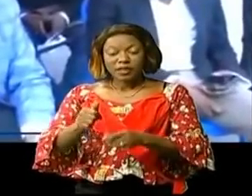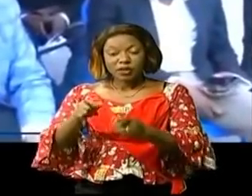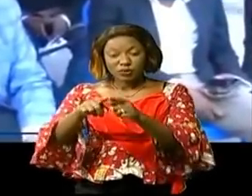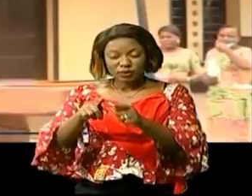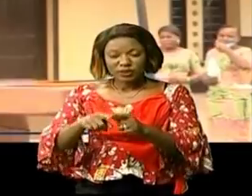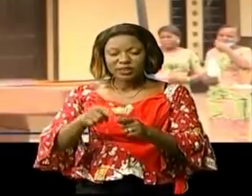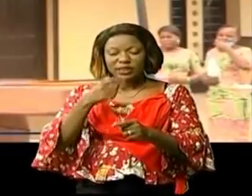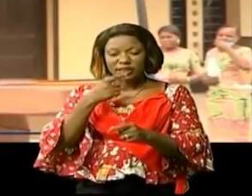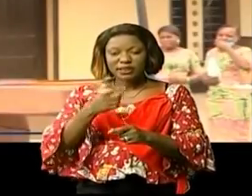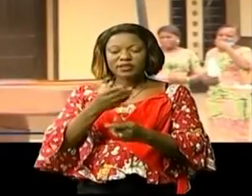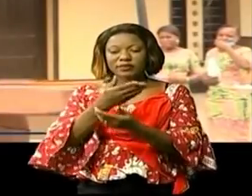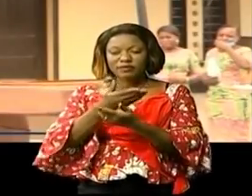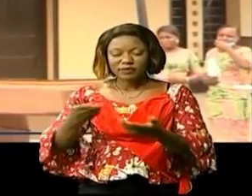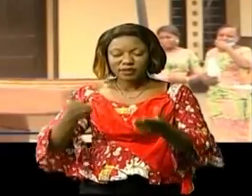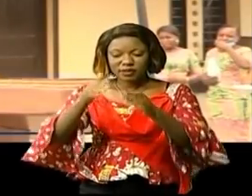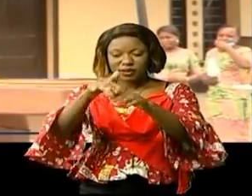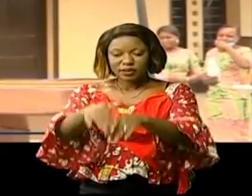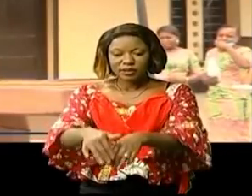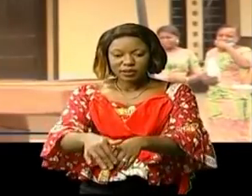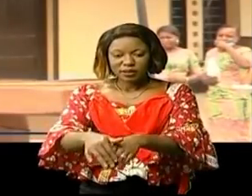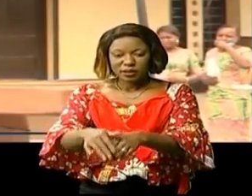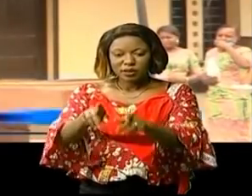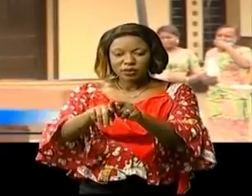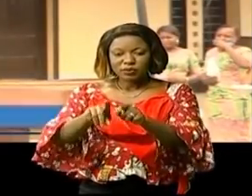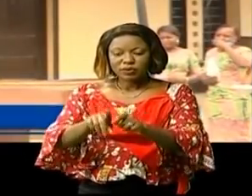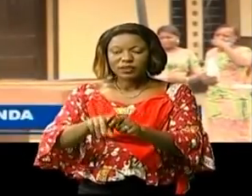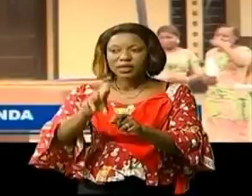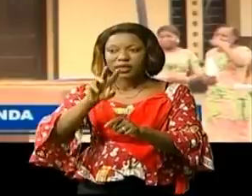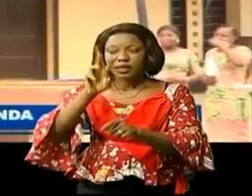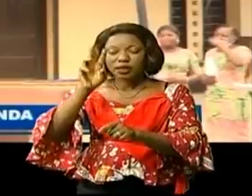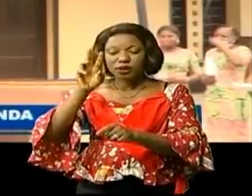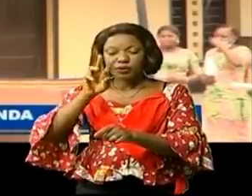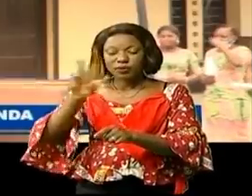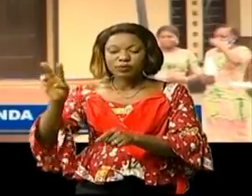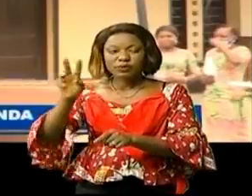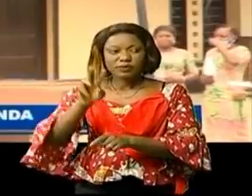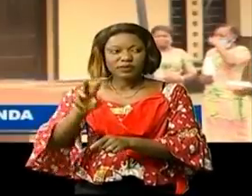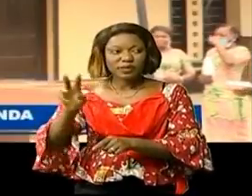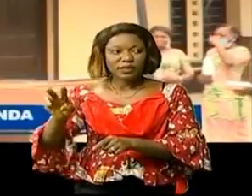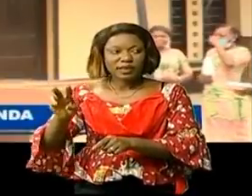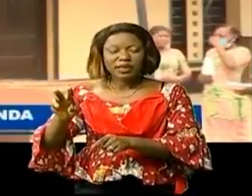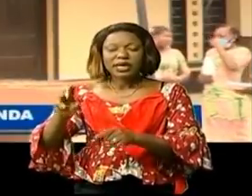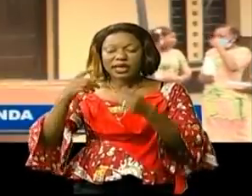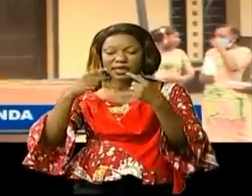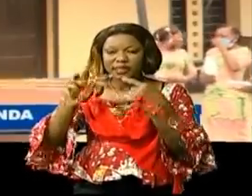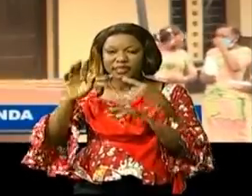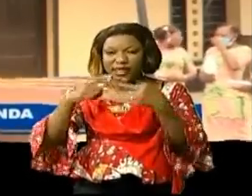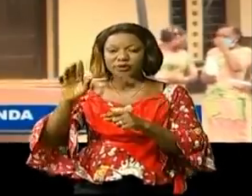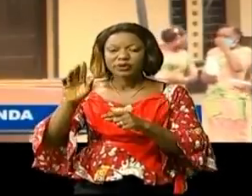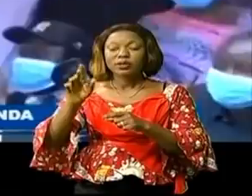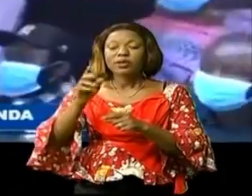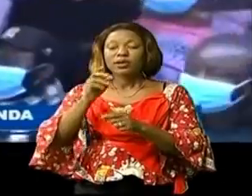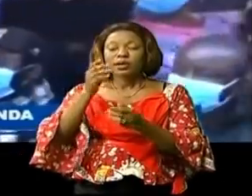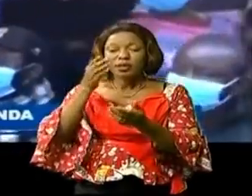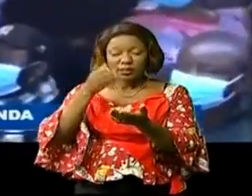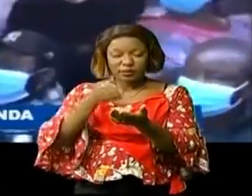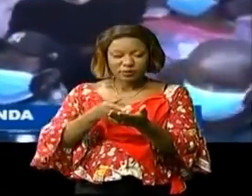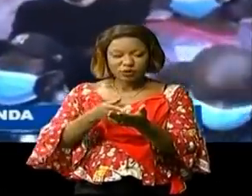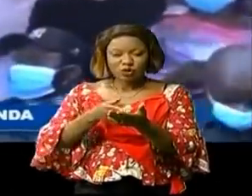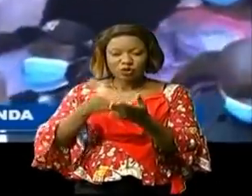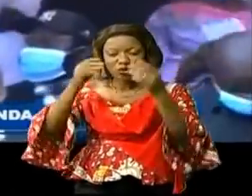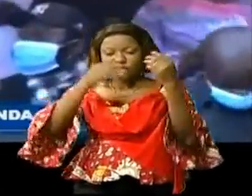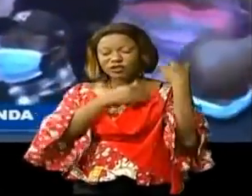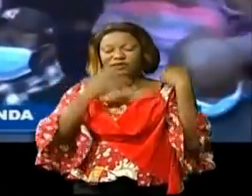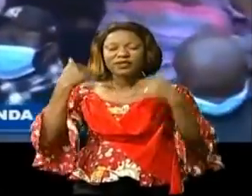réitéré son engagement de mieux faire en 2022. Ainsi, il témoigne sa gratitude au chef de l'État et au gouvernement